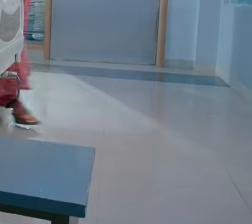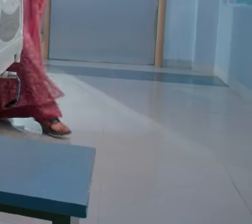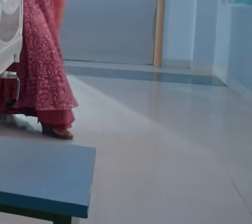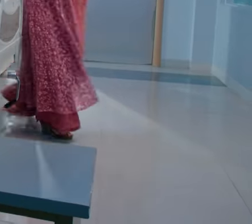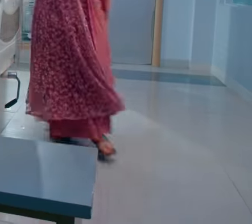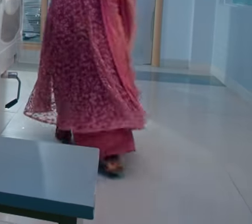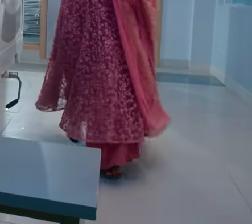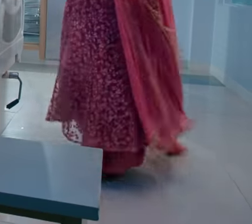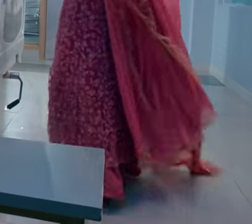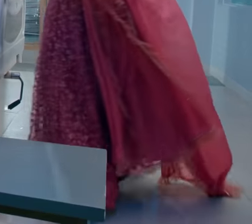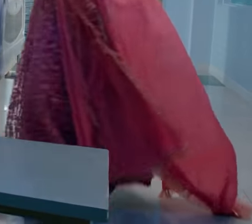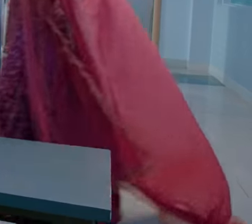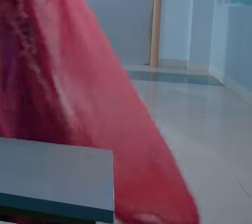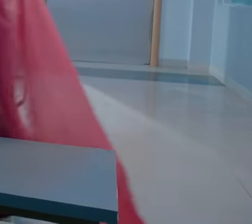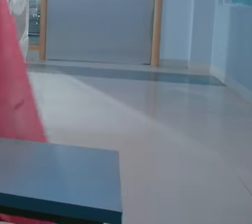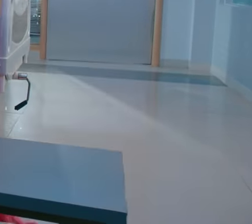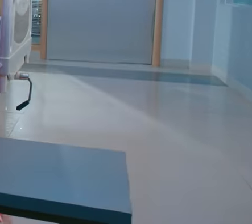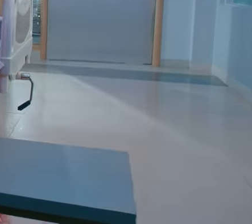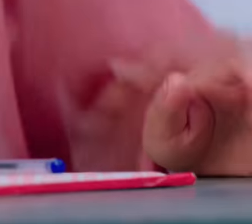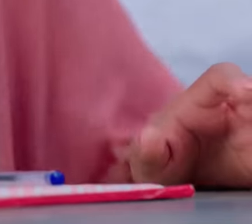तू ही मेरी